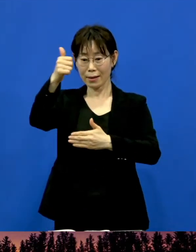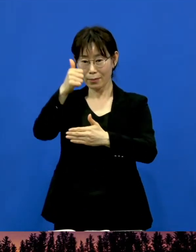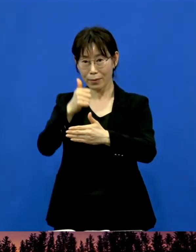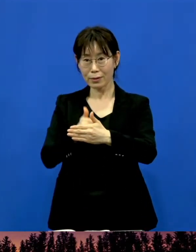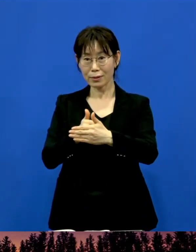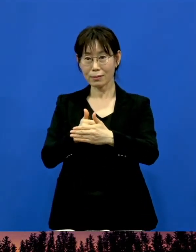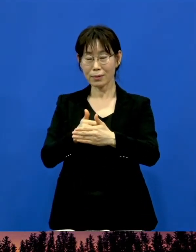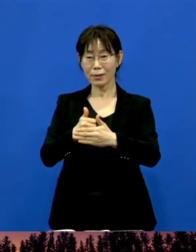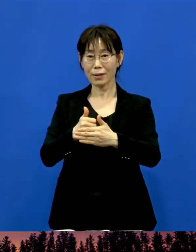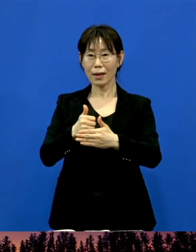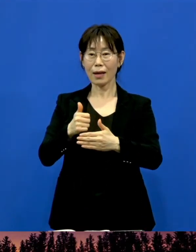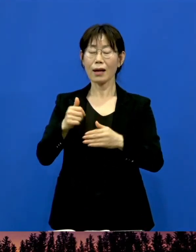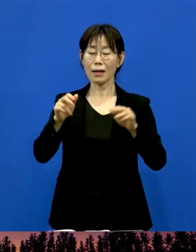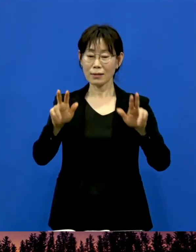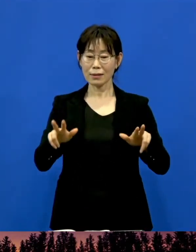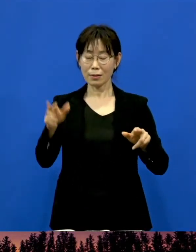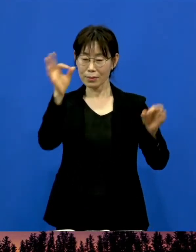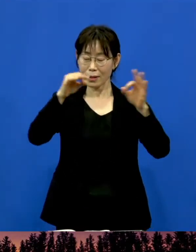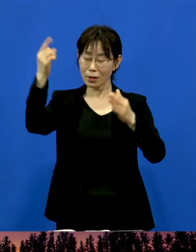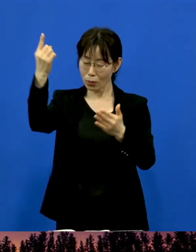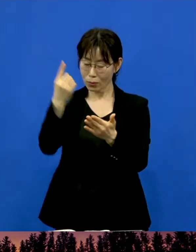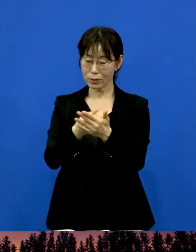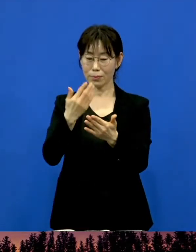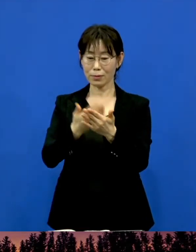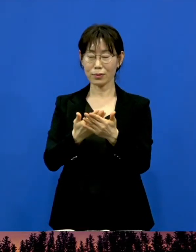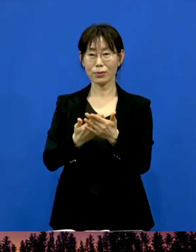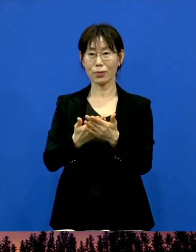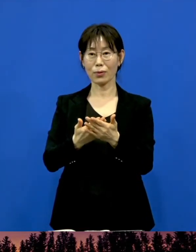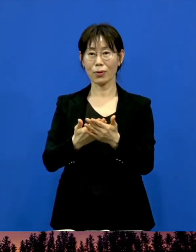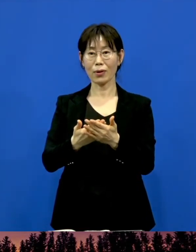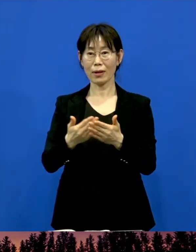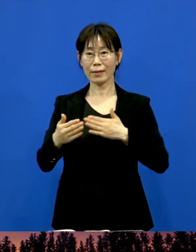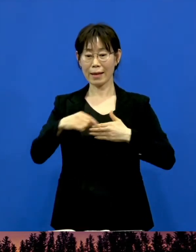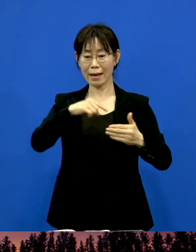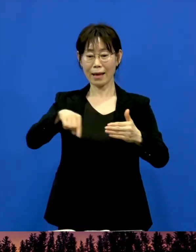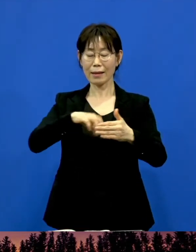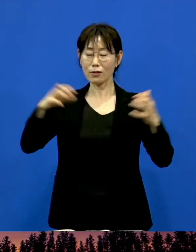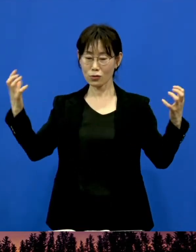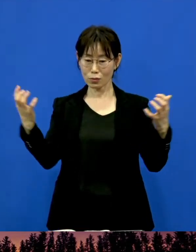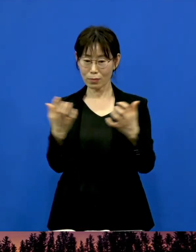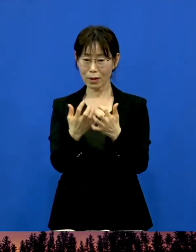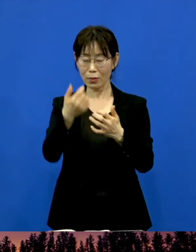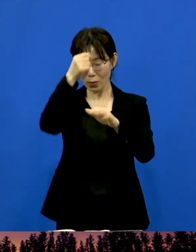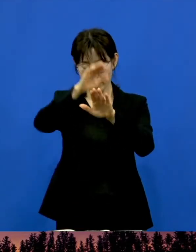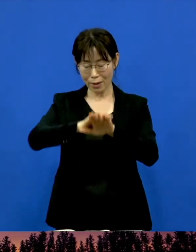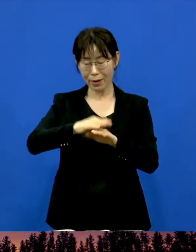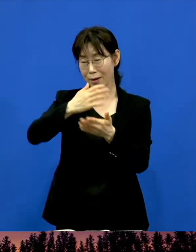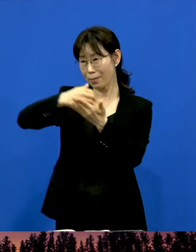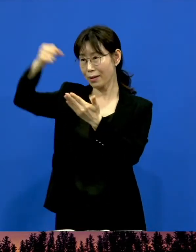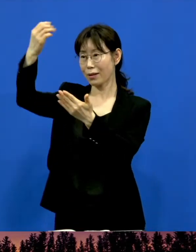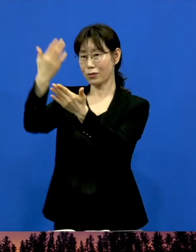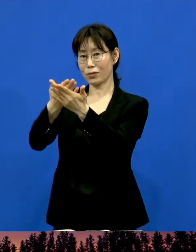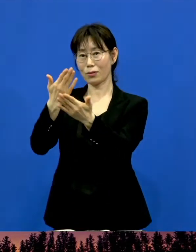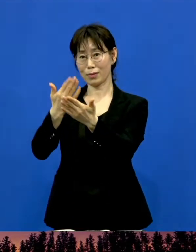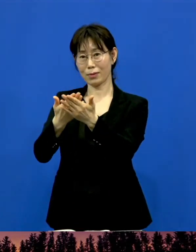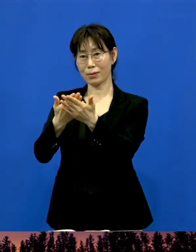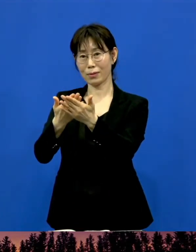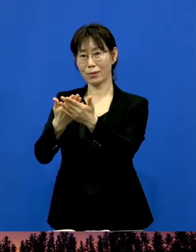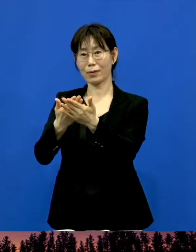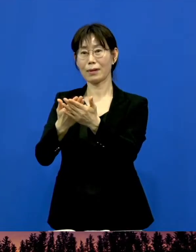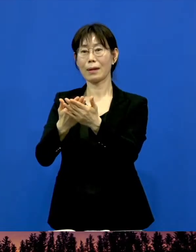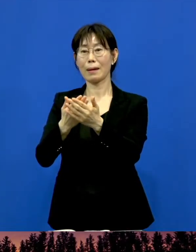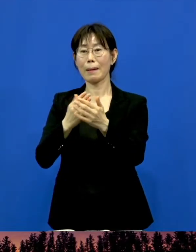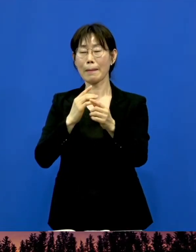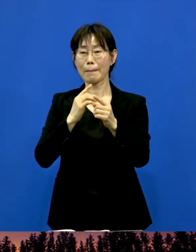주님 찾아오십시오. 내 안에 충만히 가십시오. 그리고 내 안에서 예배를 받으십시오. 이제 거짓된